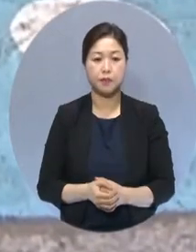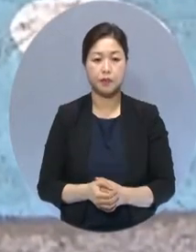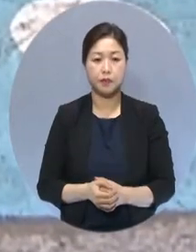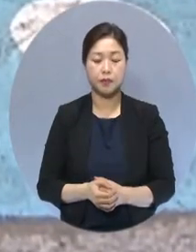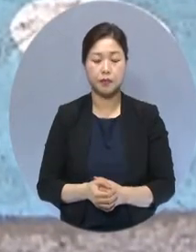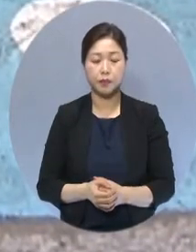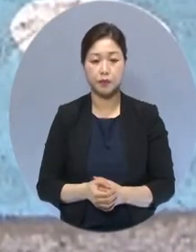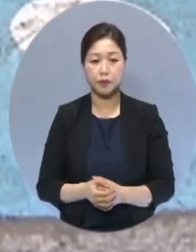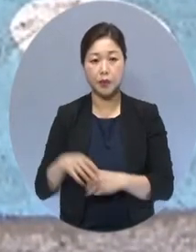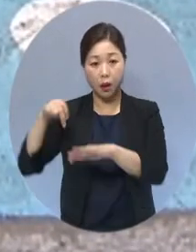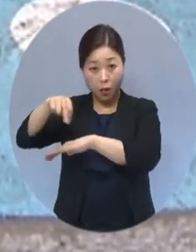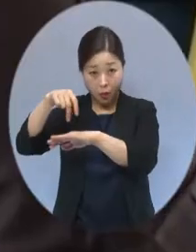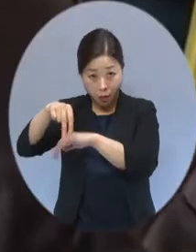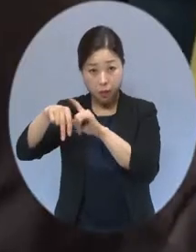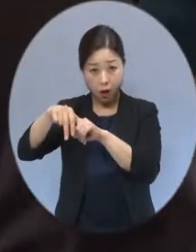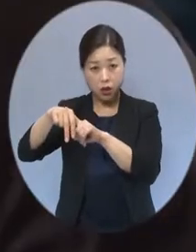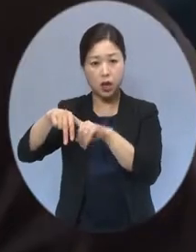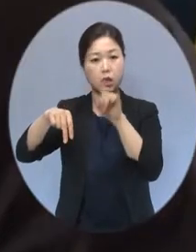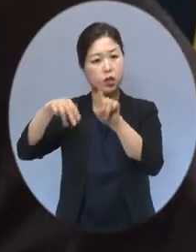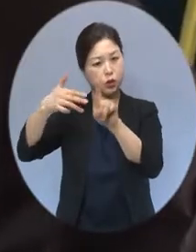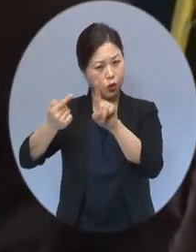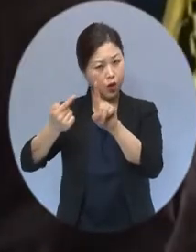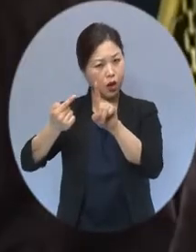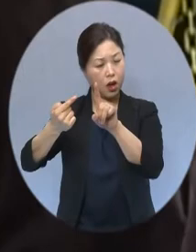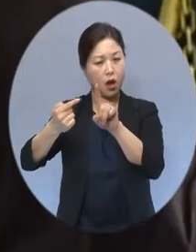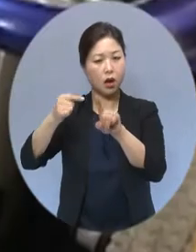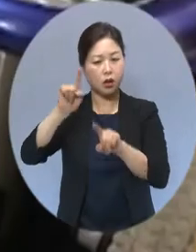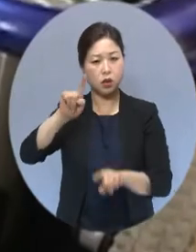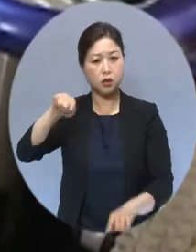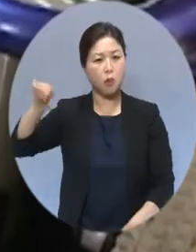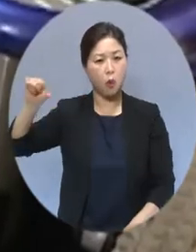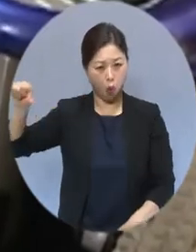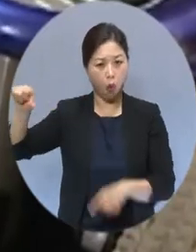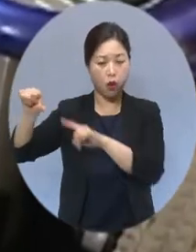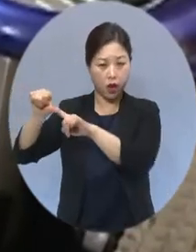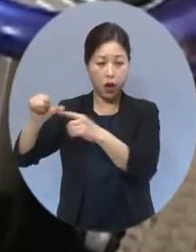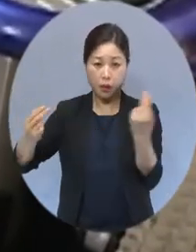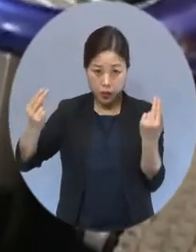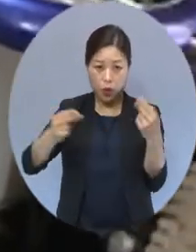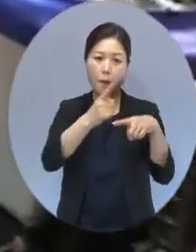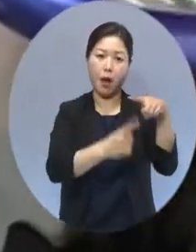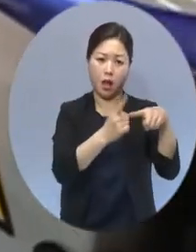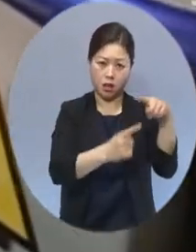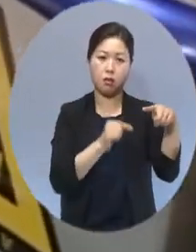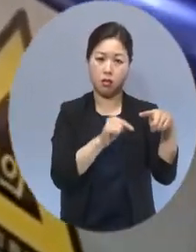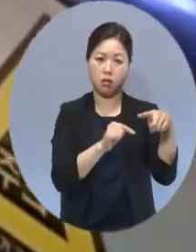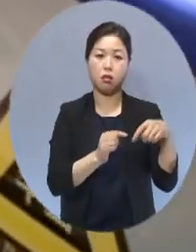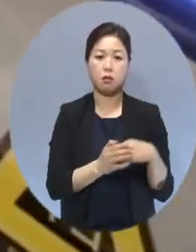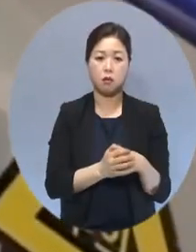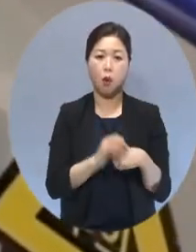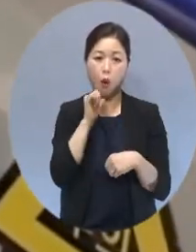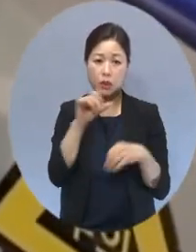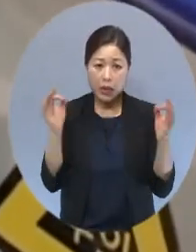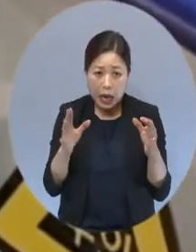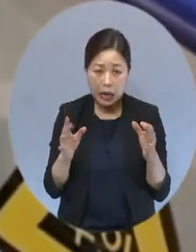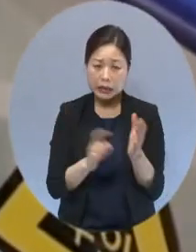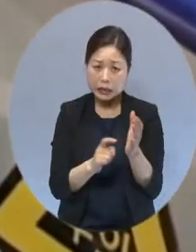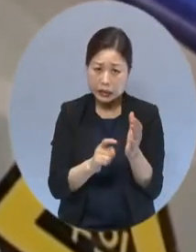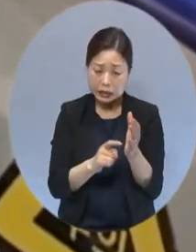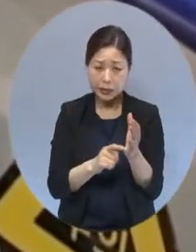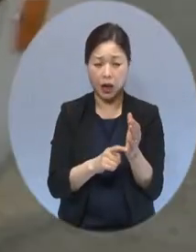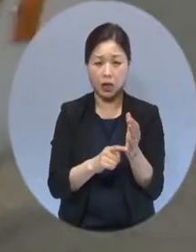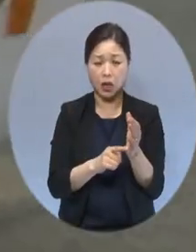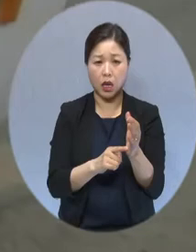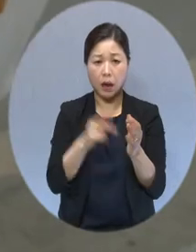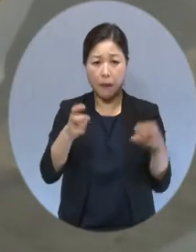비장애인 보인 속도인 초당 1.5m 대비 절반 수준에 불과할 뿐더러 5분의 긴급 업무를 처리 하기에